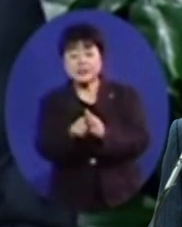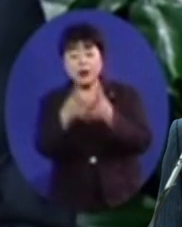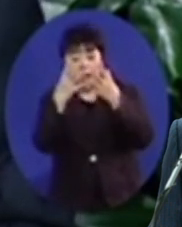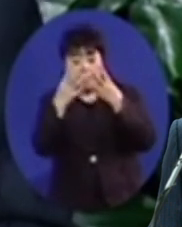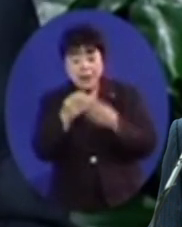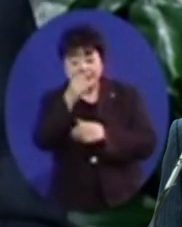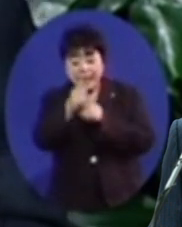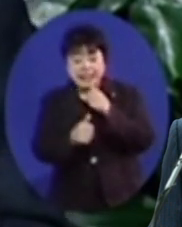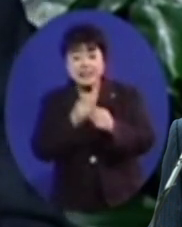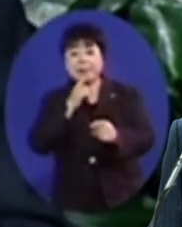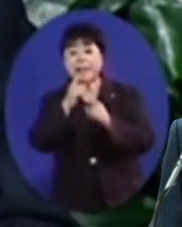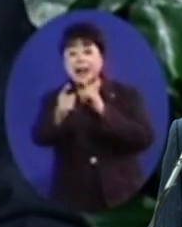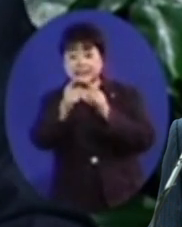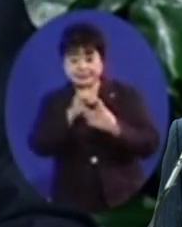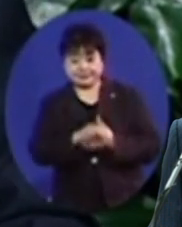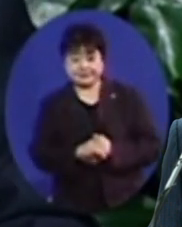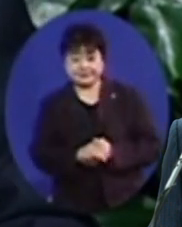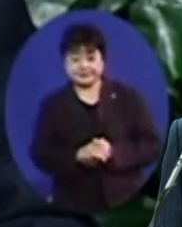많은 하나님의 말씀을